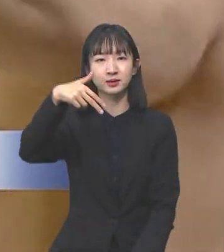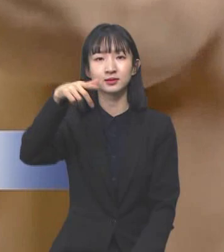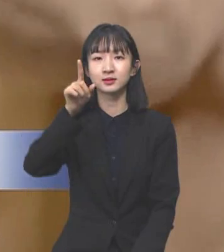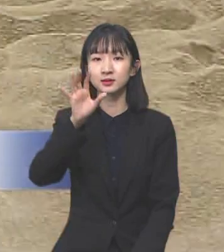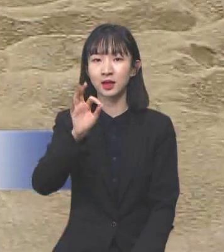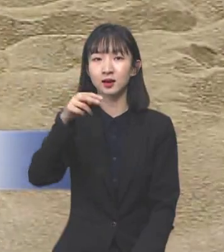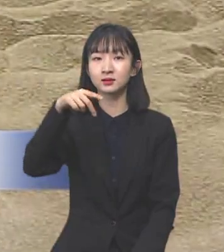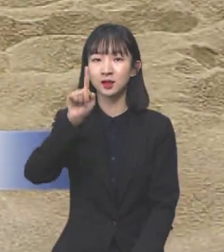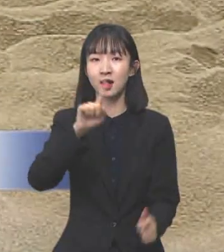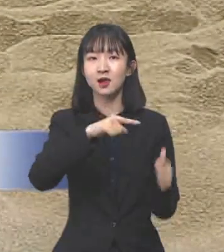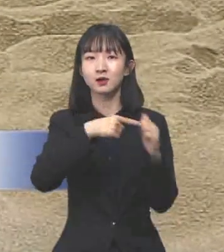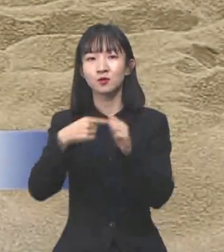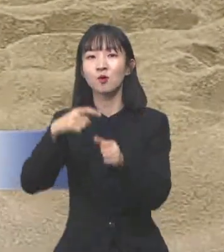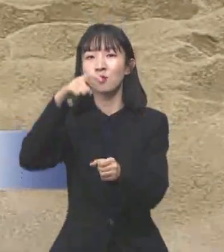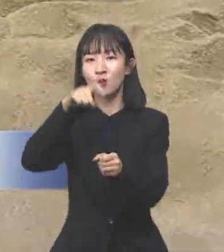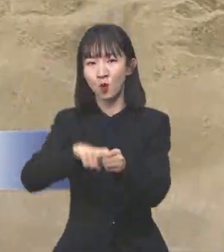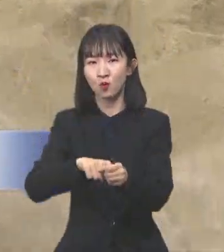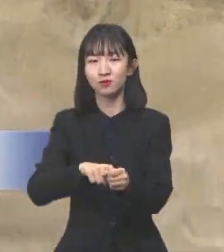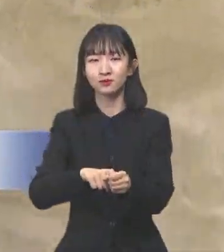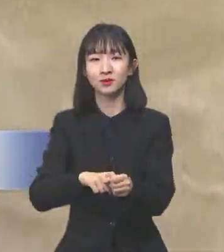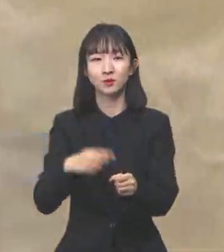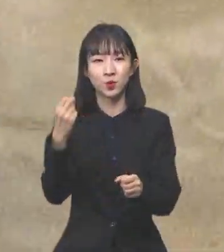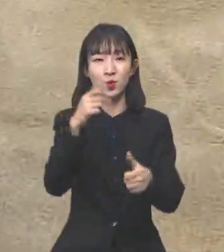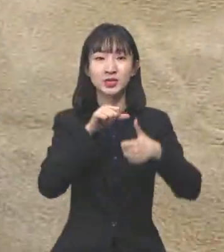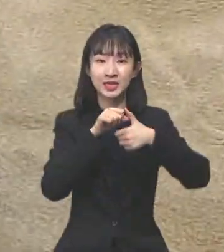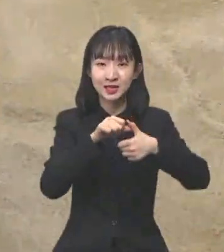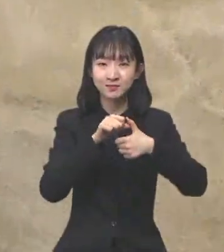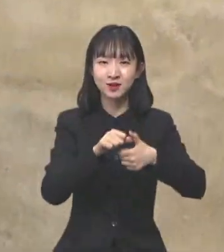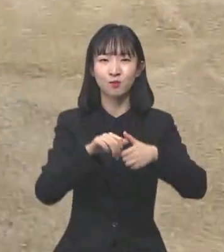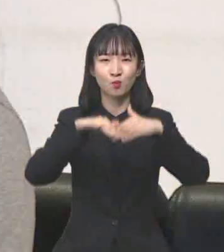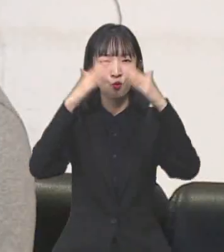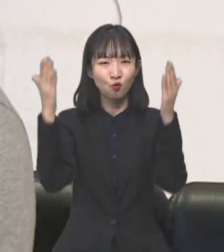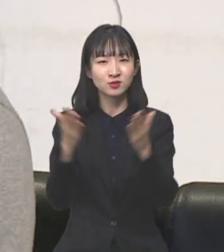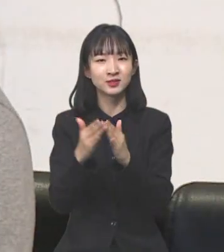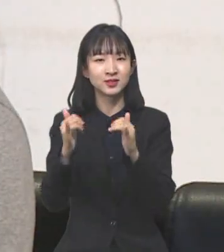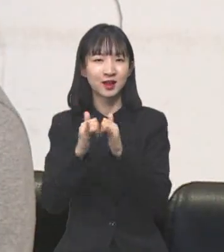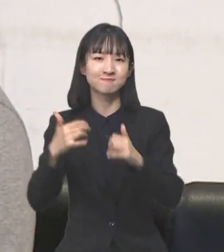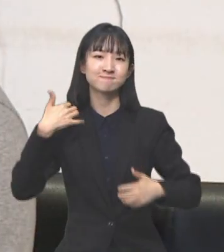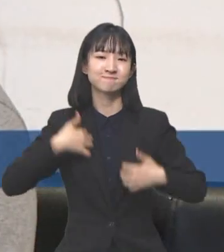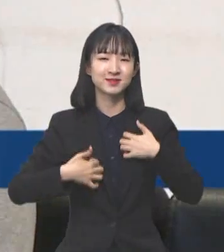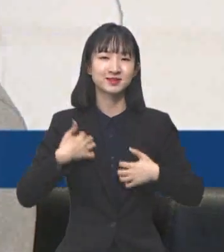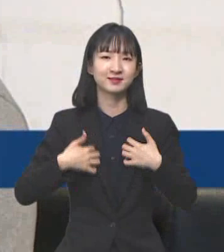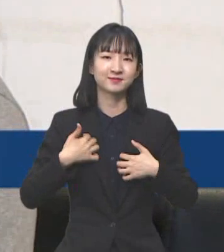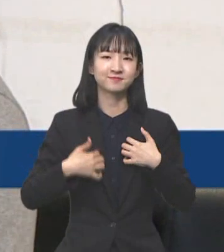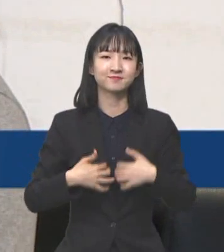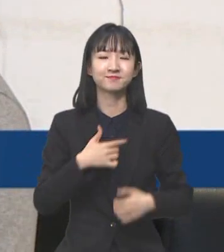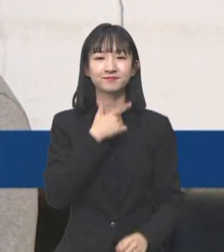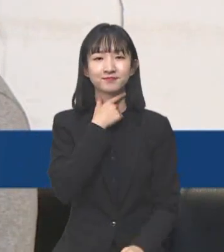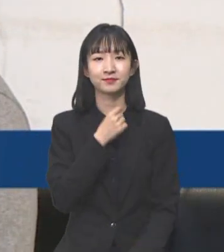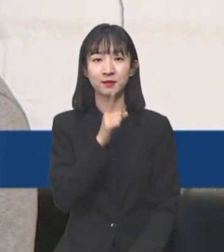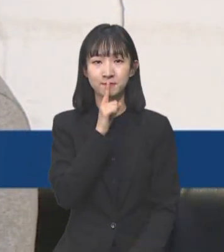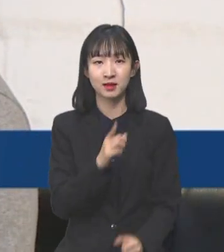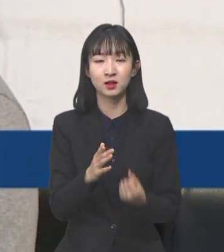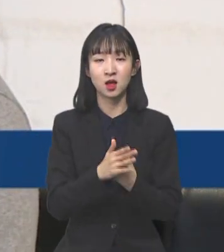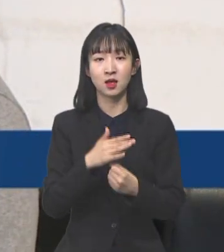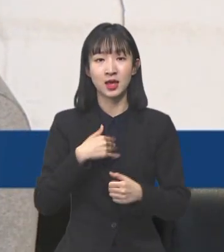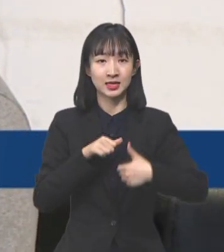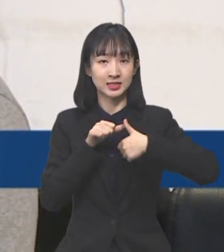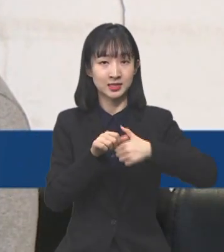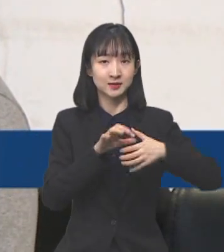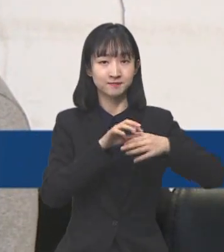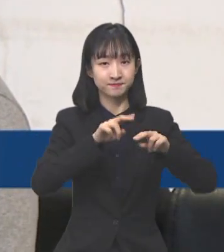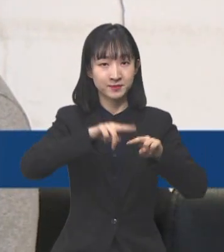대중화에 도 기여하고 싶다 고 포부를 밝혔습니다 또 완성 드린 저자는 자기 전까지